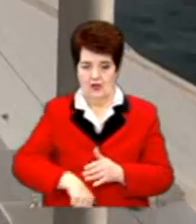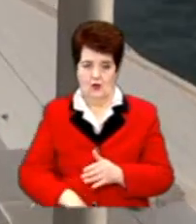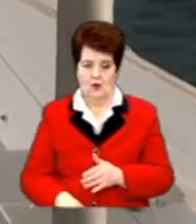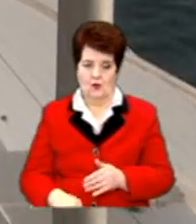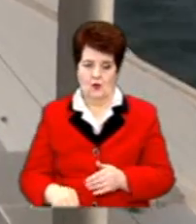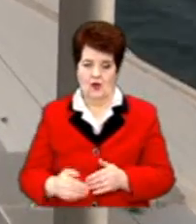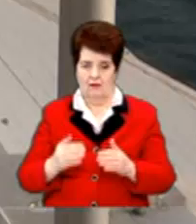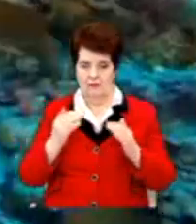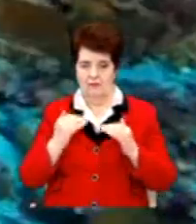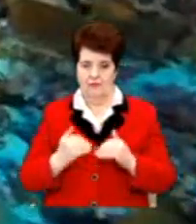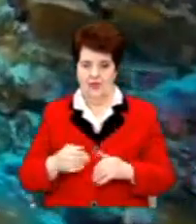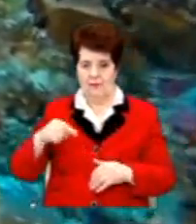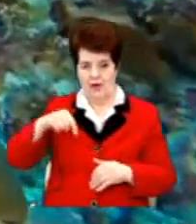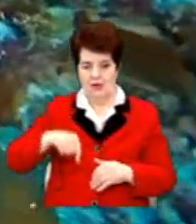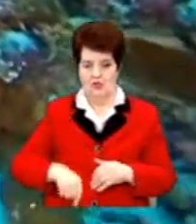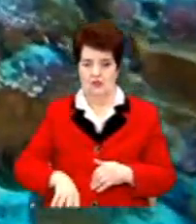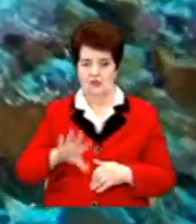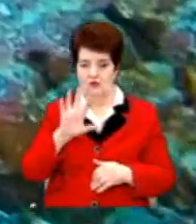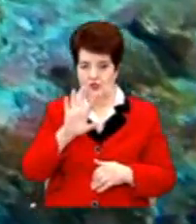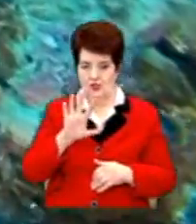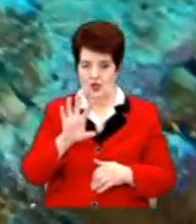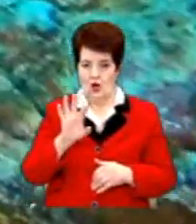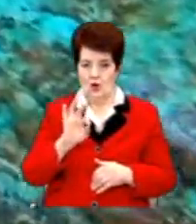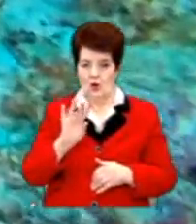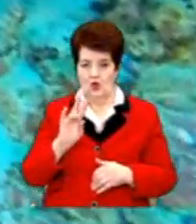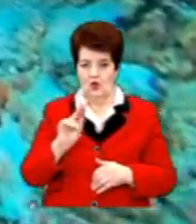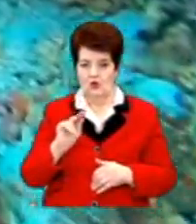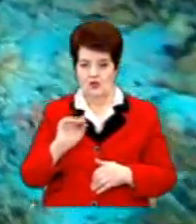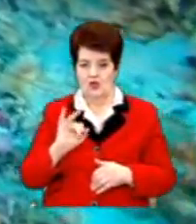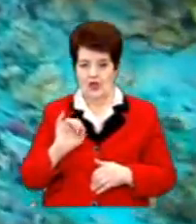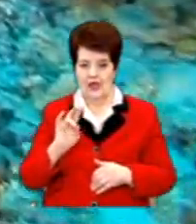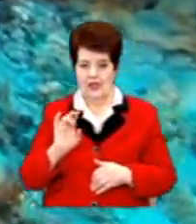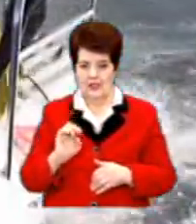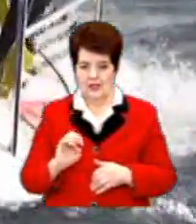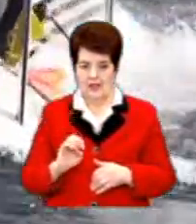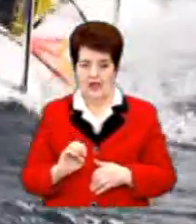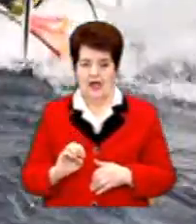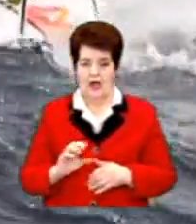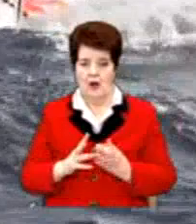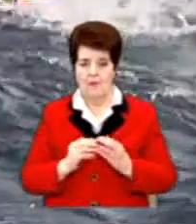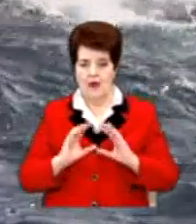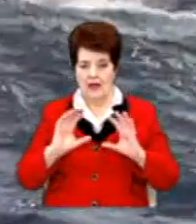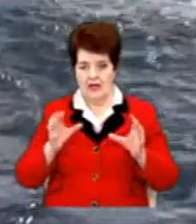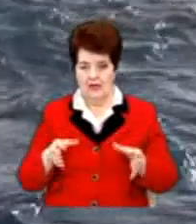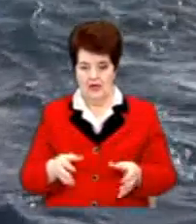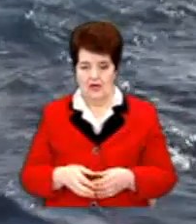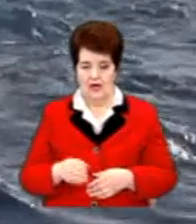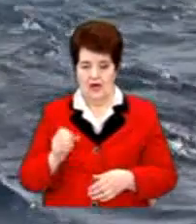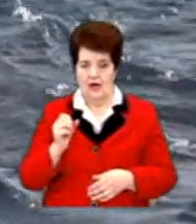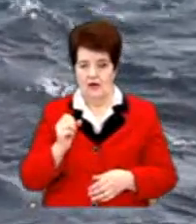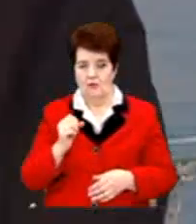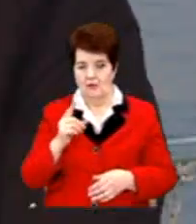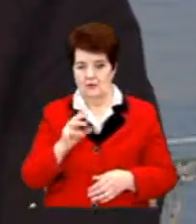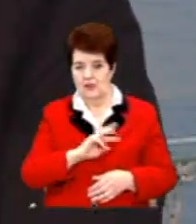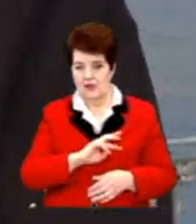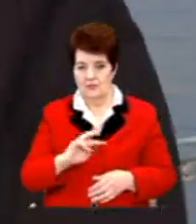mai joase puncte ale celor 5 oceane planetare, inclusiv Groapa Marianelor, care are aproximativ 11.000 de metri